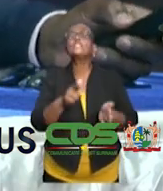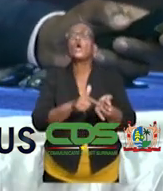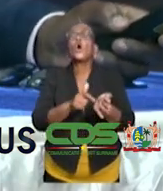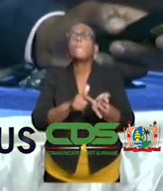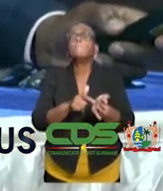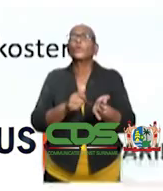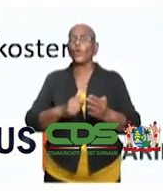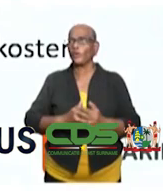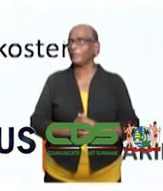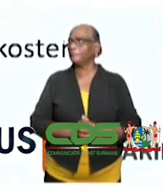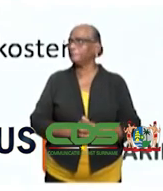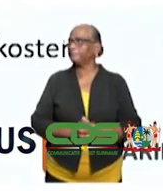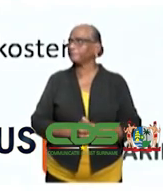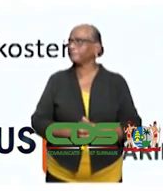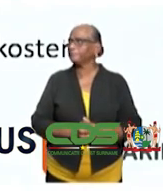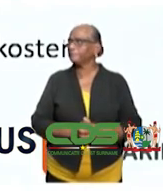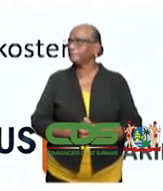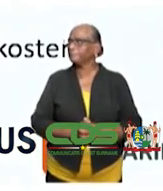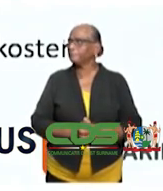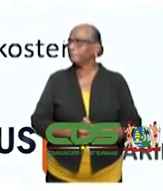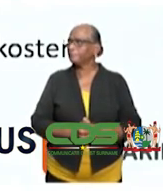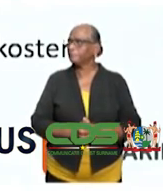er zo gaan uitzien.